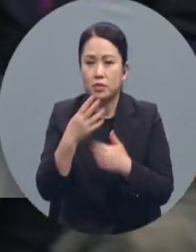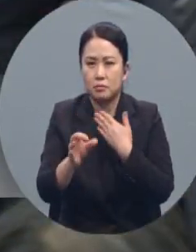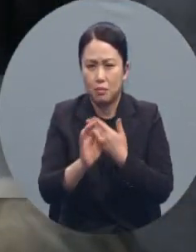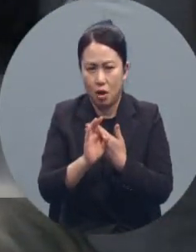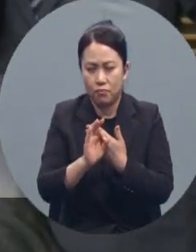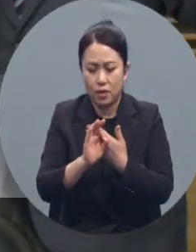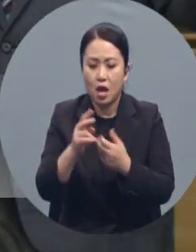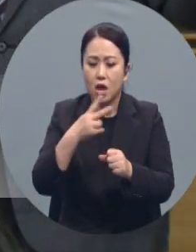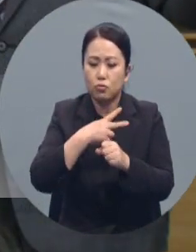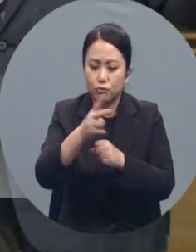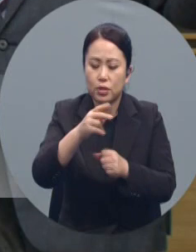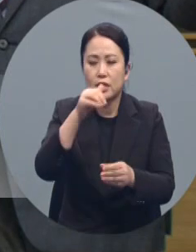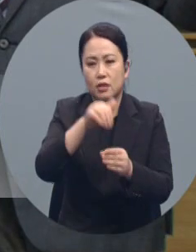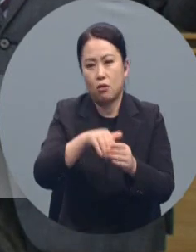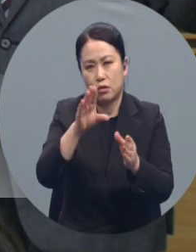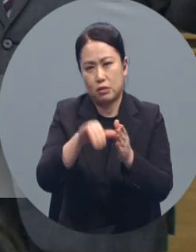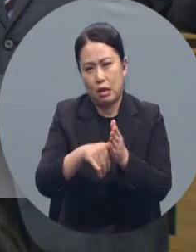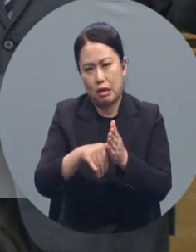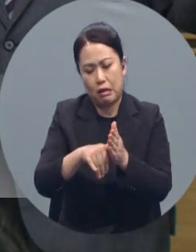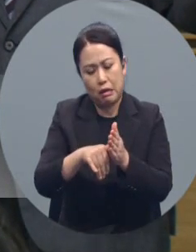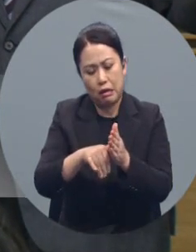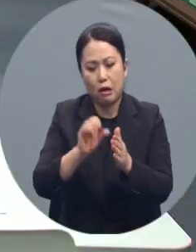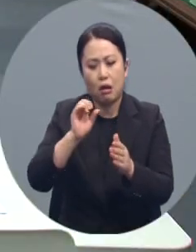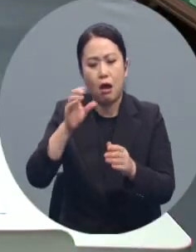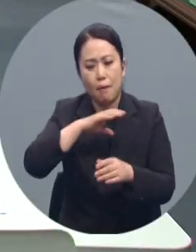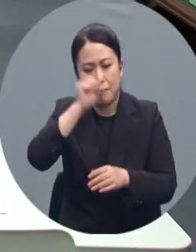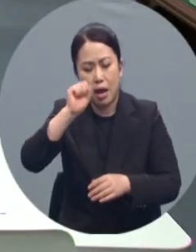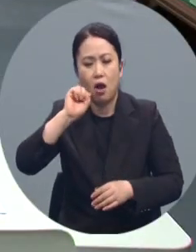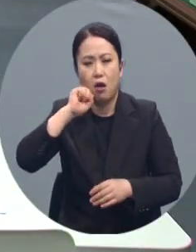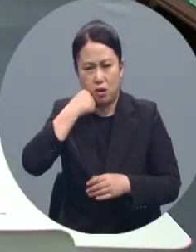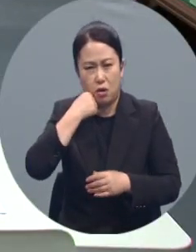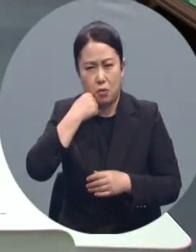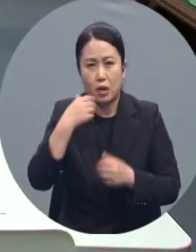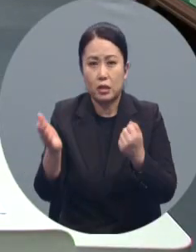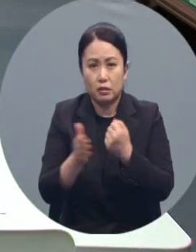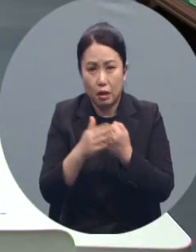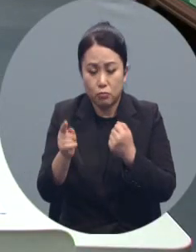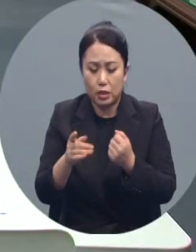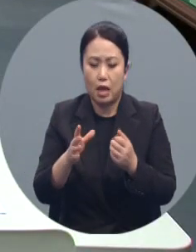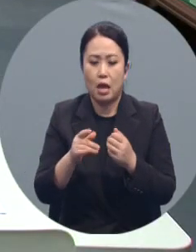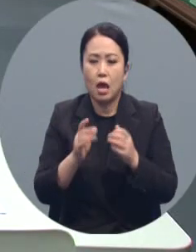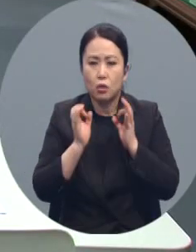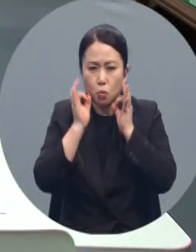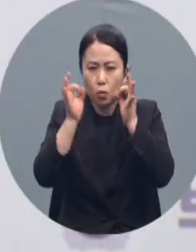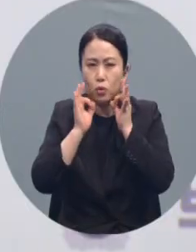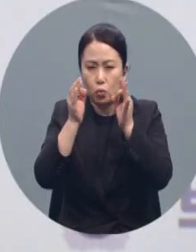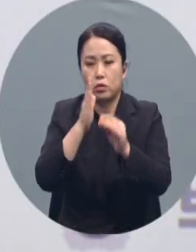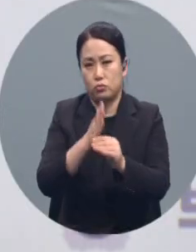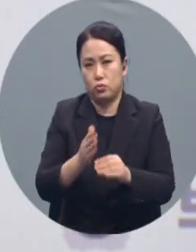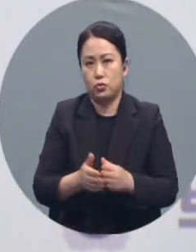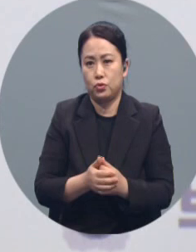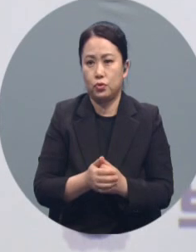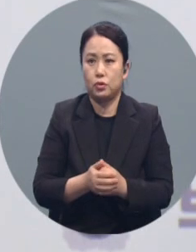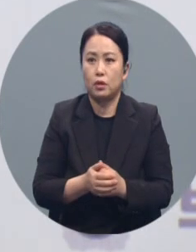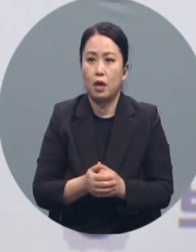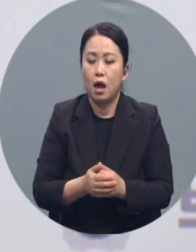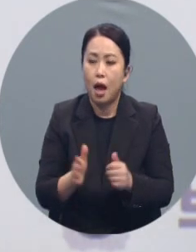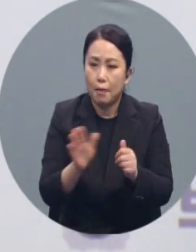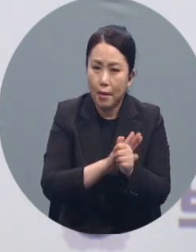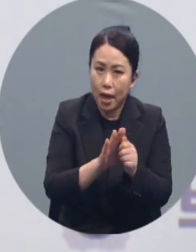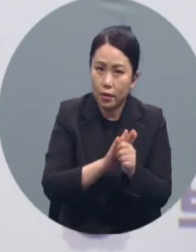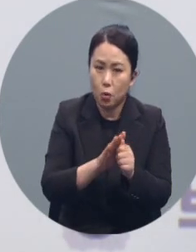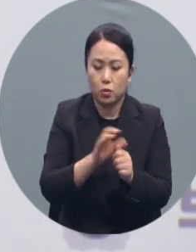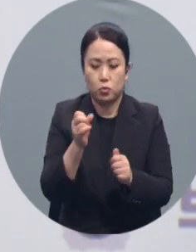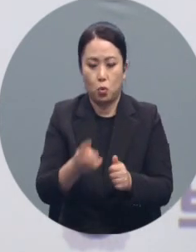예상되는 만큼 지지세 이탈 최소화에 애쓰는 모습입니다. 배려와 존중의 의회를 만들겠다는 목표에